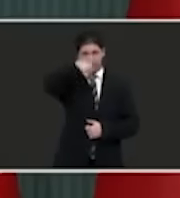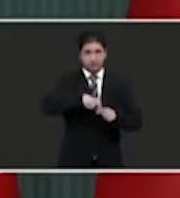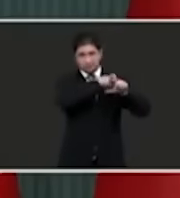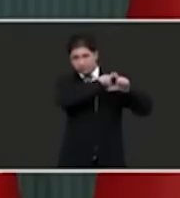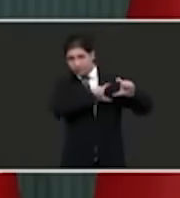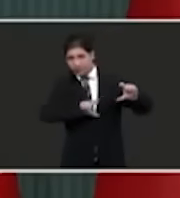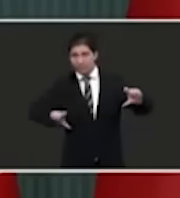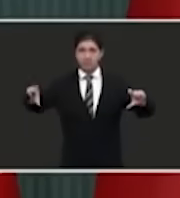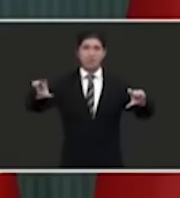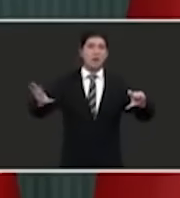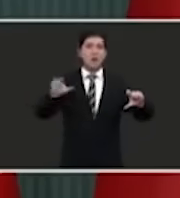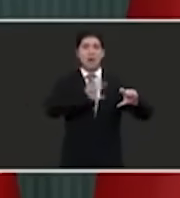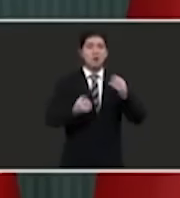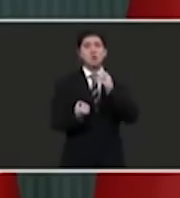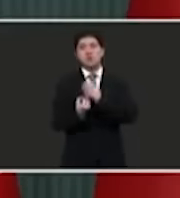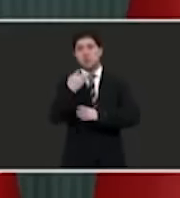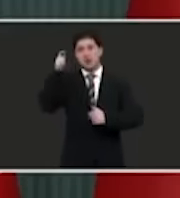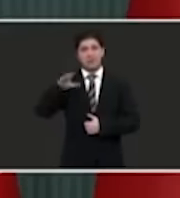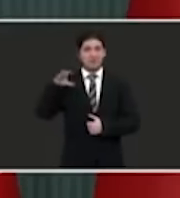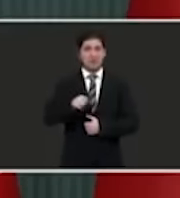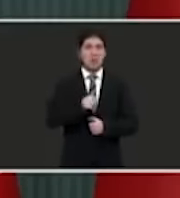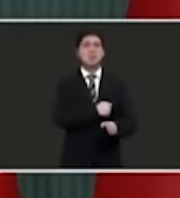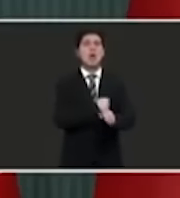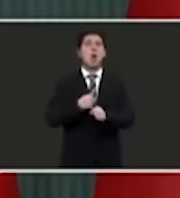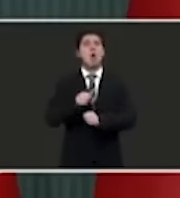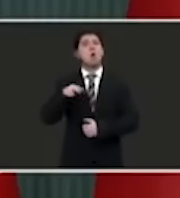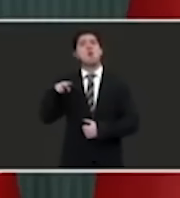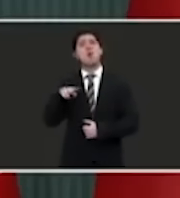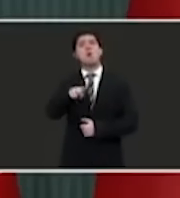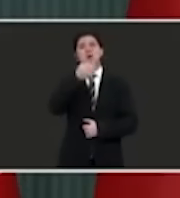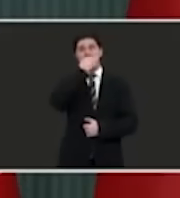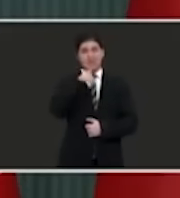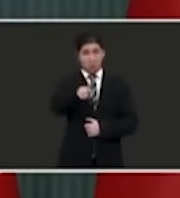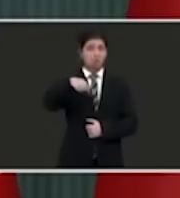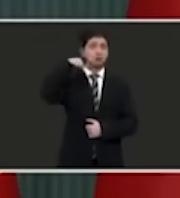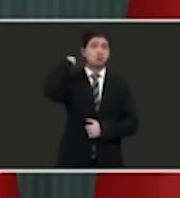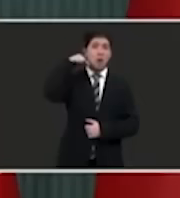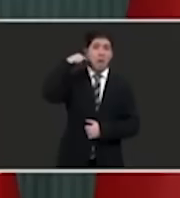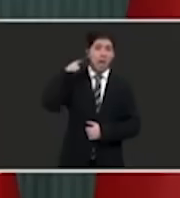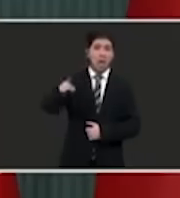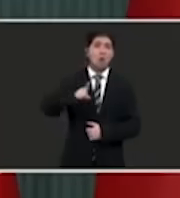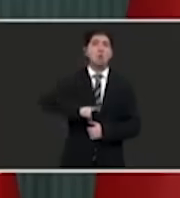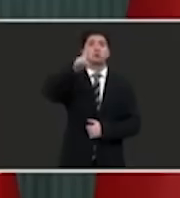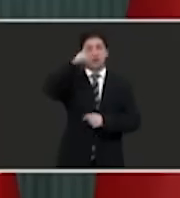boyunca kurulmak istenen terör koridorunu Suriye'nin